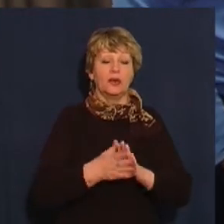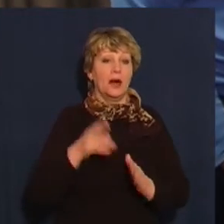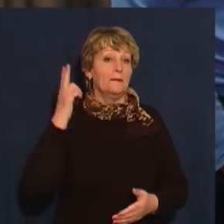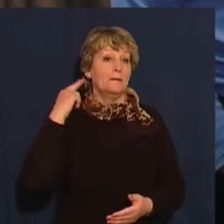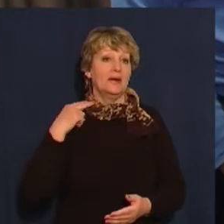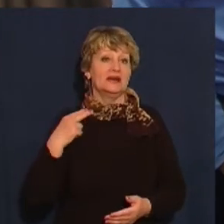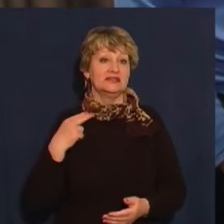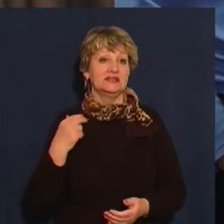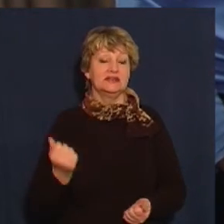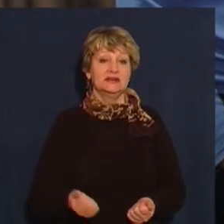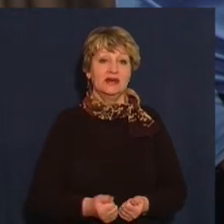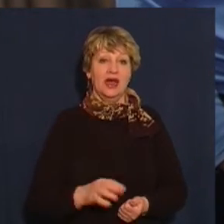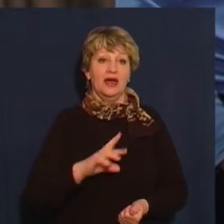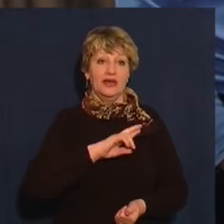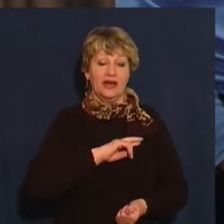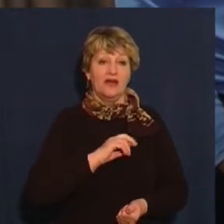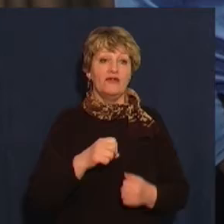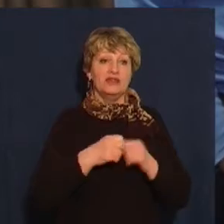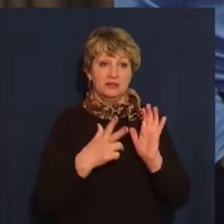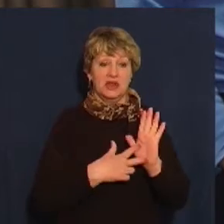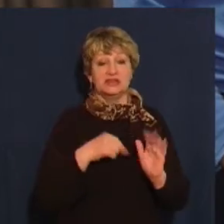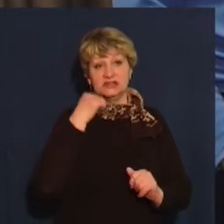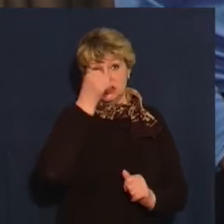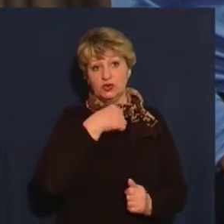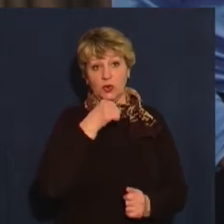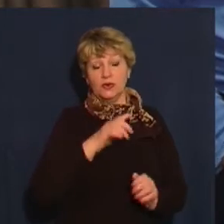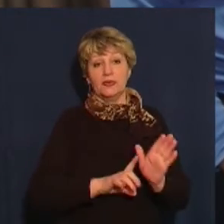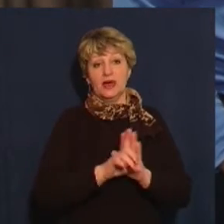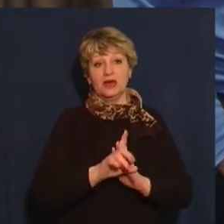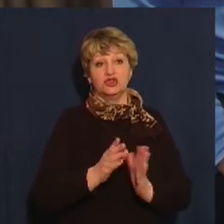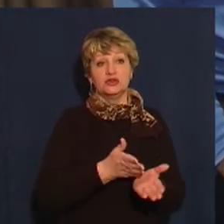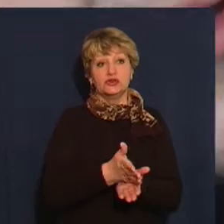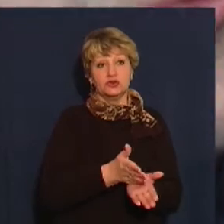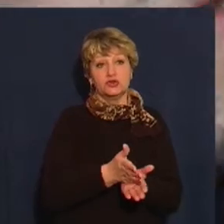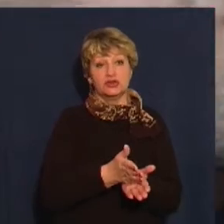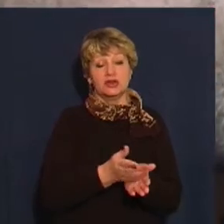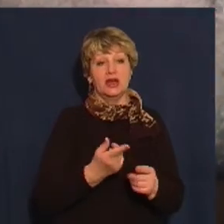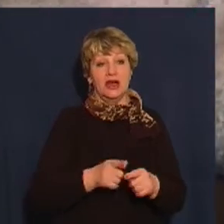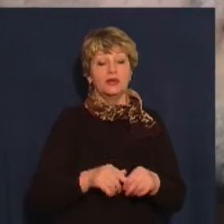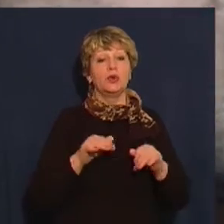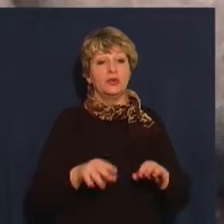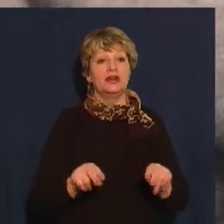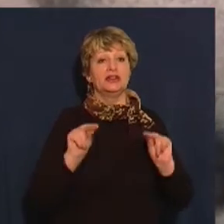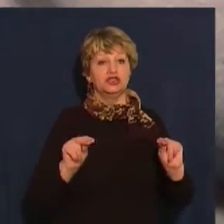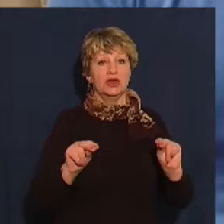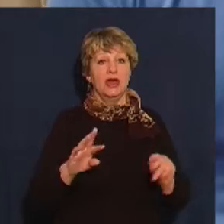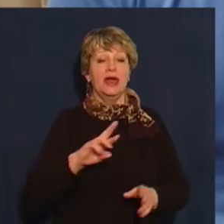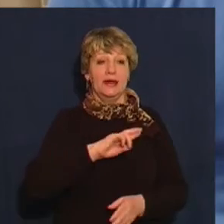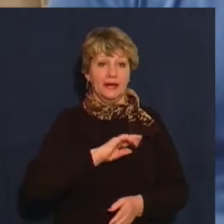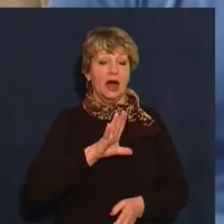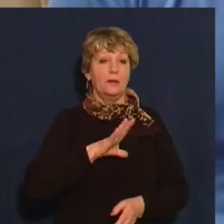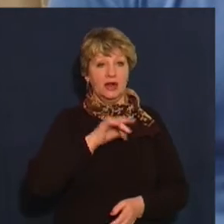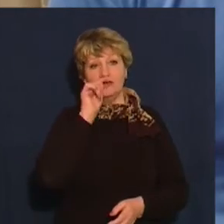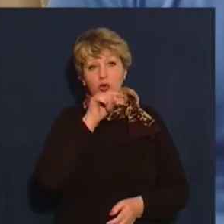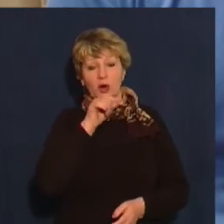18 років пішов служити. Ну, мені так це було таке діло, справою честі. Я був у Луганській і на